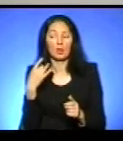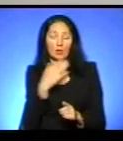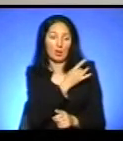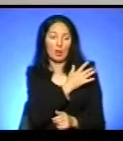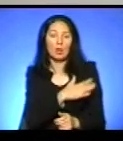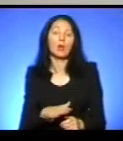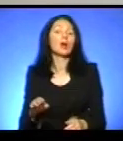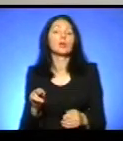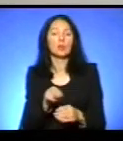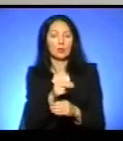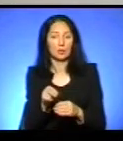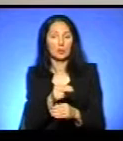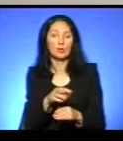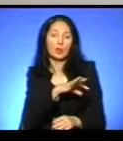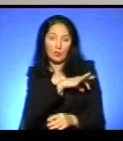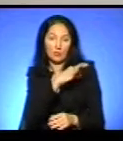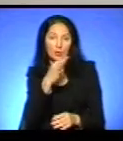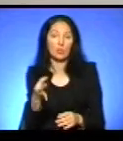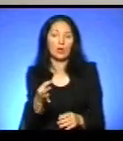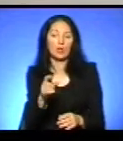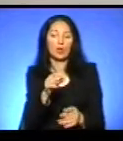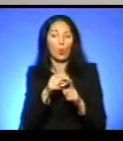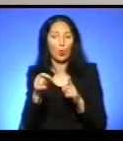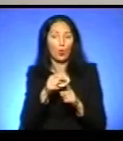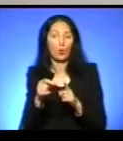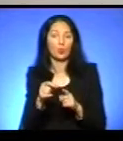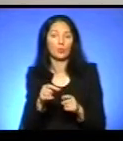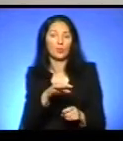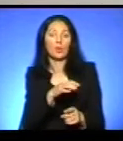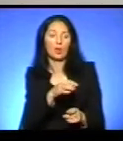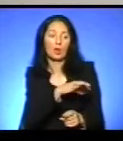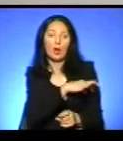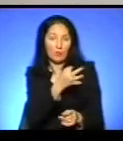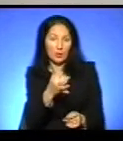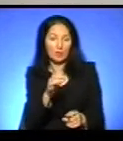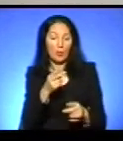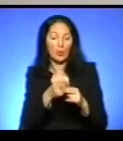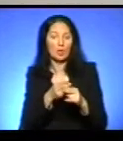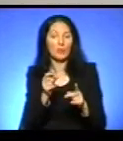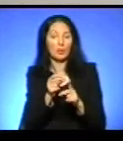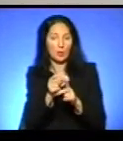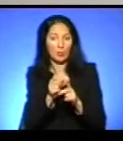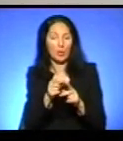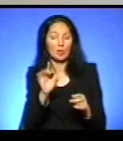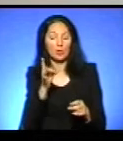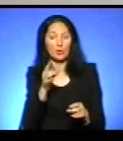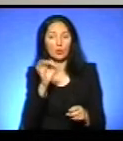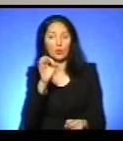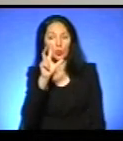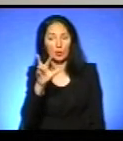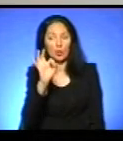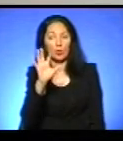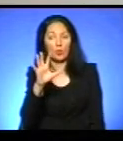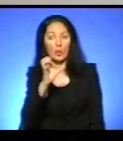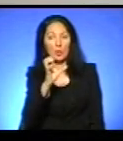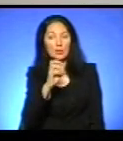хірургічна обробка рани та видалення стороннього тіла. Видалено металевий предмет розміром приблизно 0,3-0,5